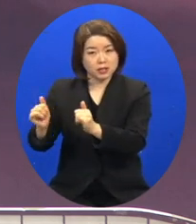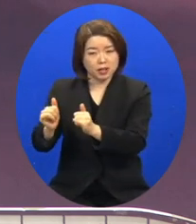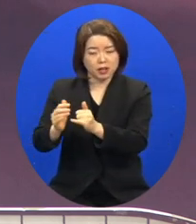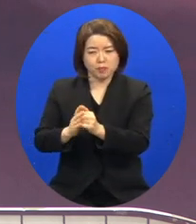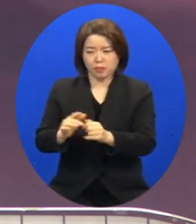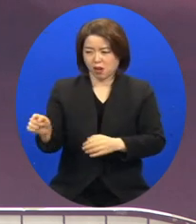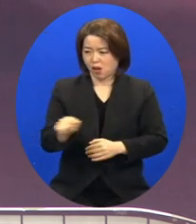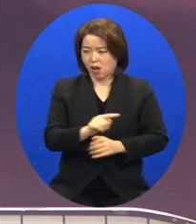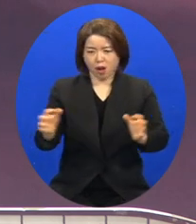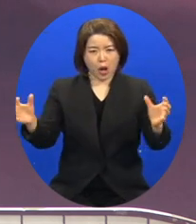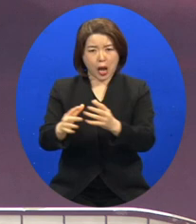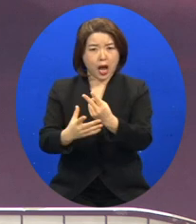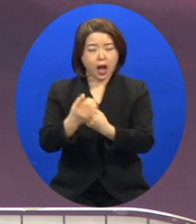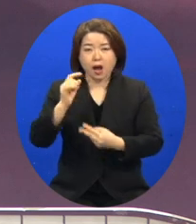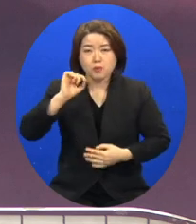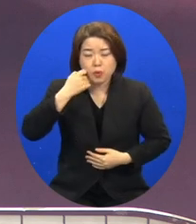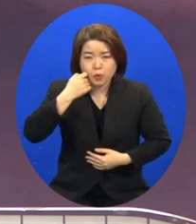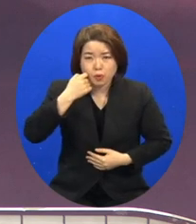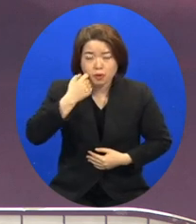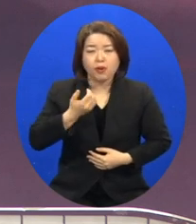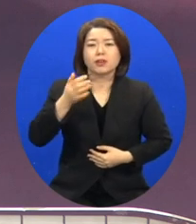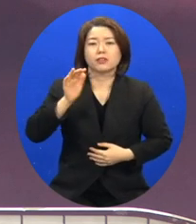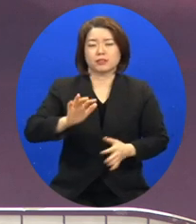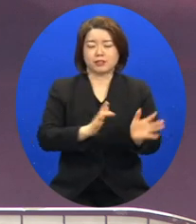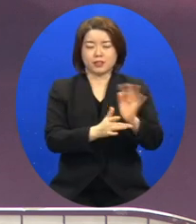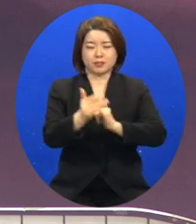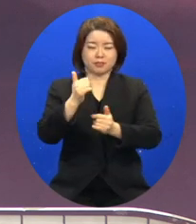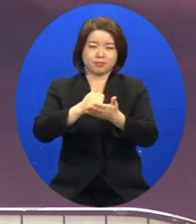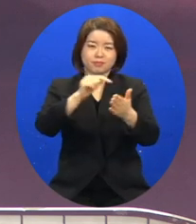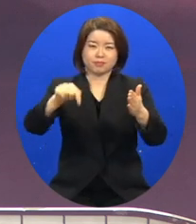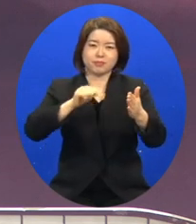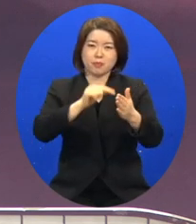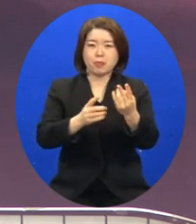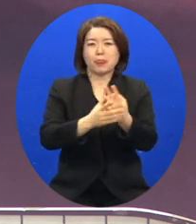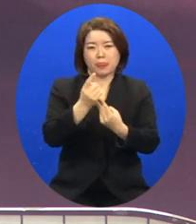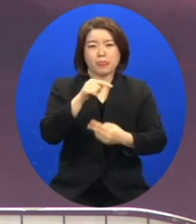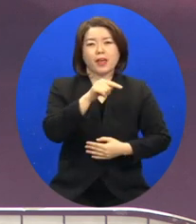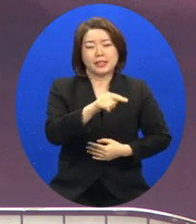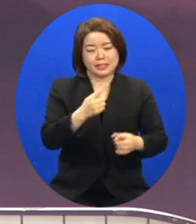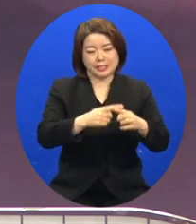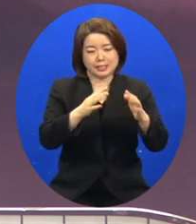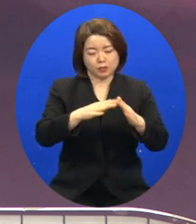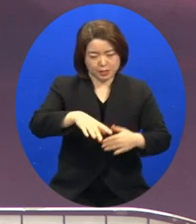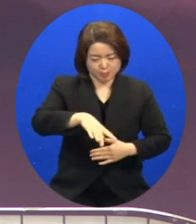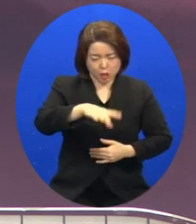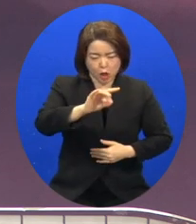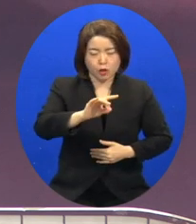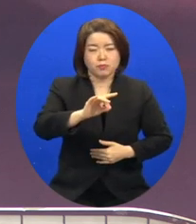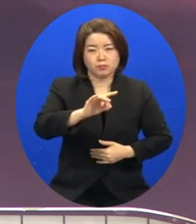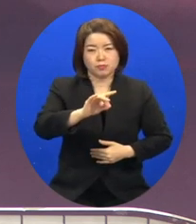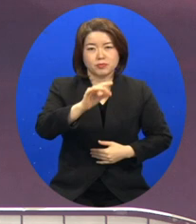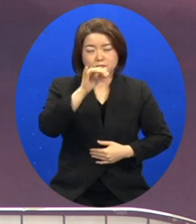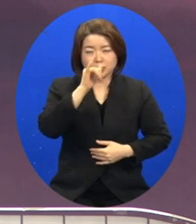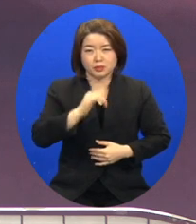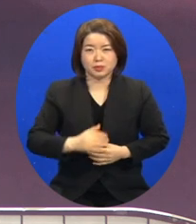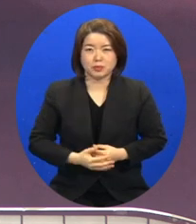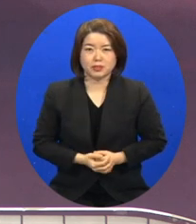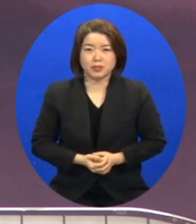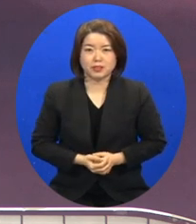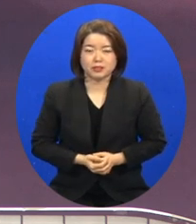없는 부류의 사람인데 예수님만 해서 하나가 되었어요 이게 초대교회 예요 그게 교회 였어요